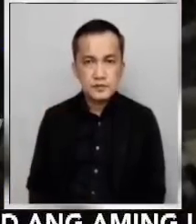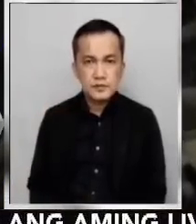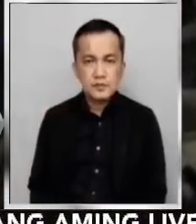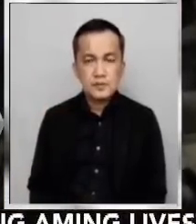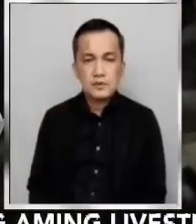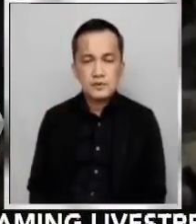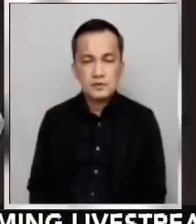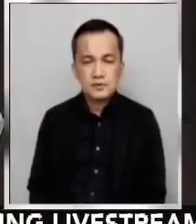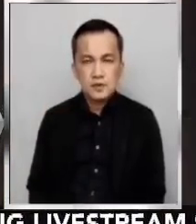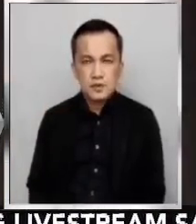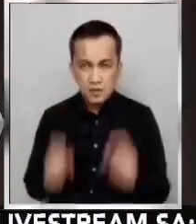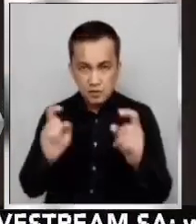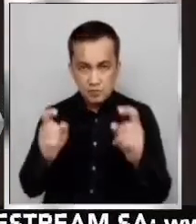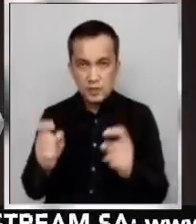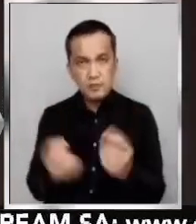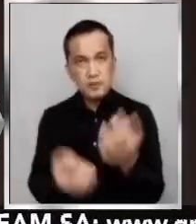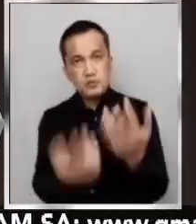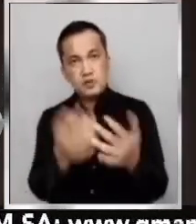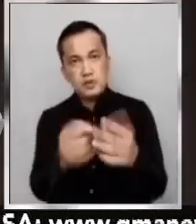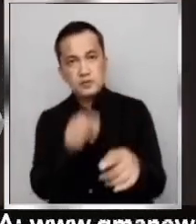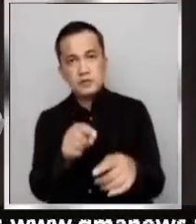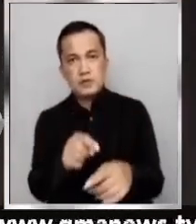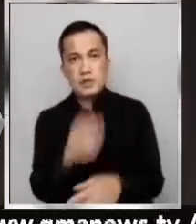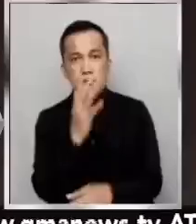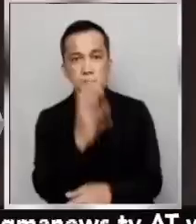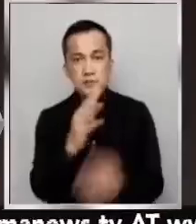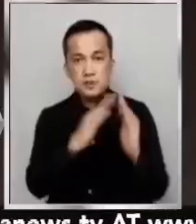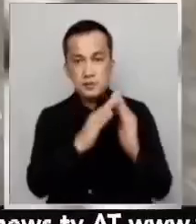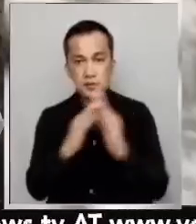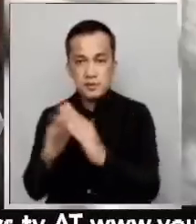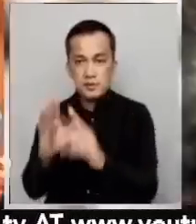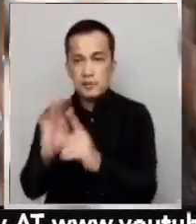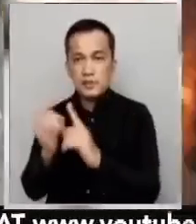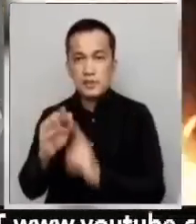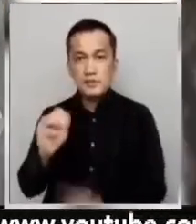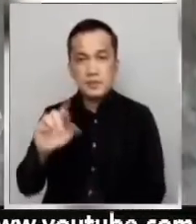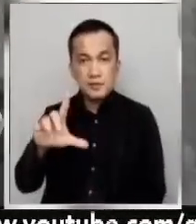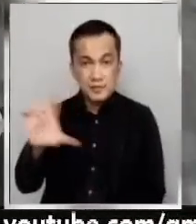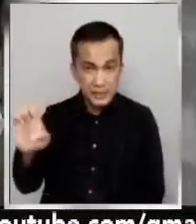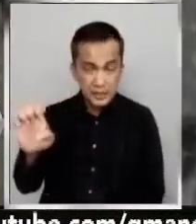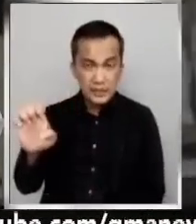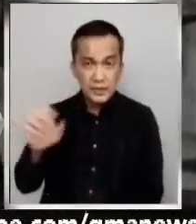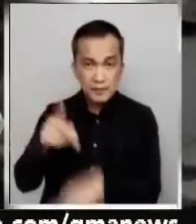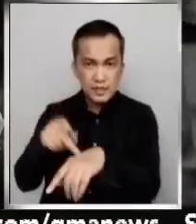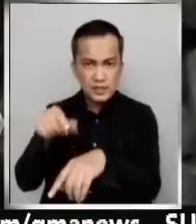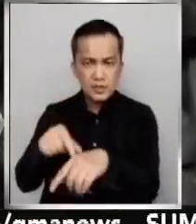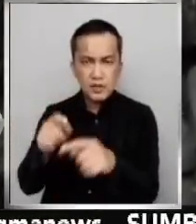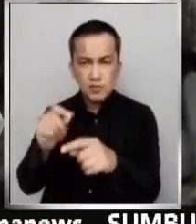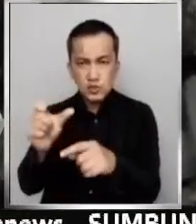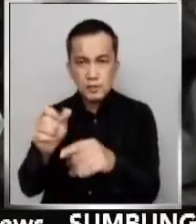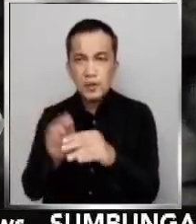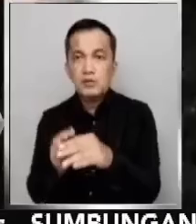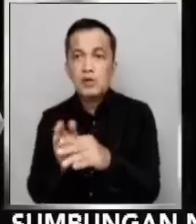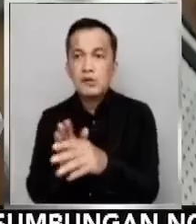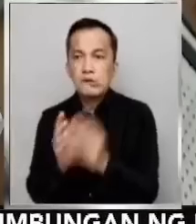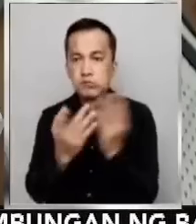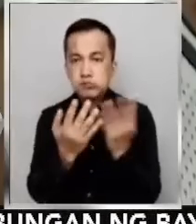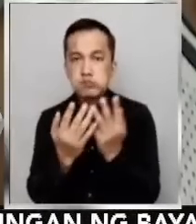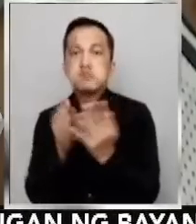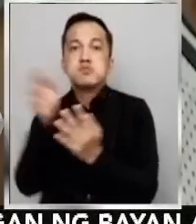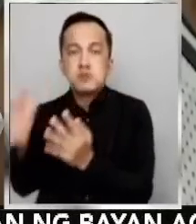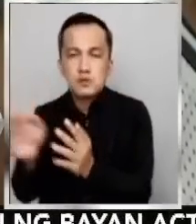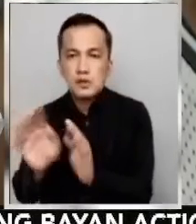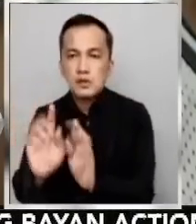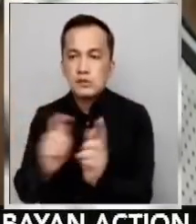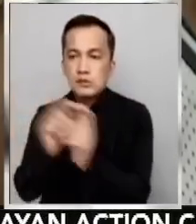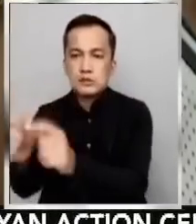Mabilis na natupok ang nasa 50 bahay sa barangay Merville, Parañaque. Muntik pang tumawid sa kabilang barangay ang sunog. But